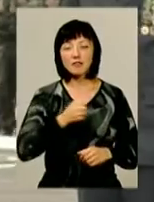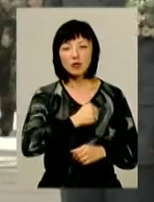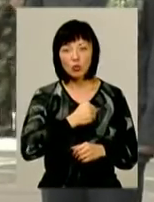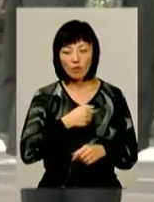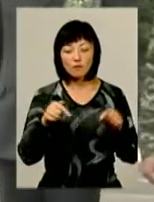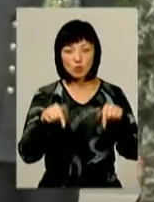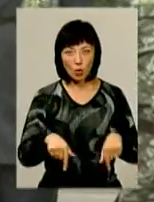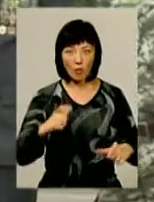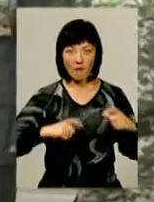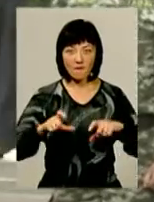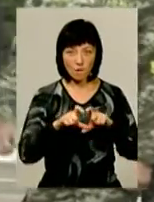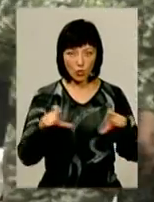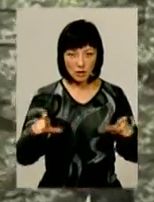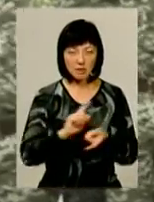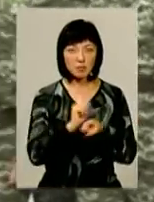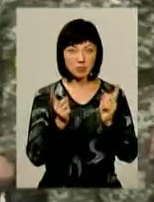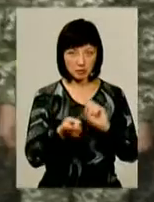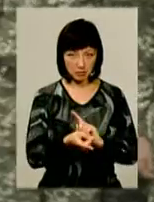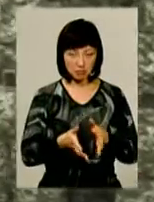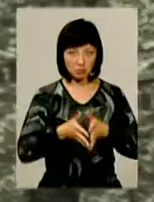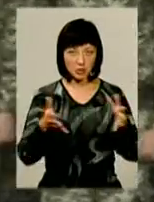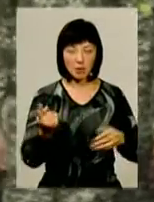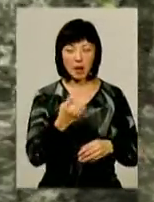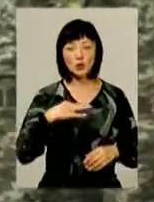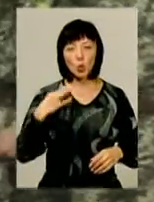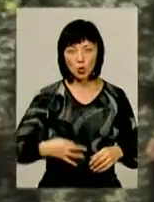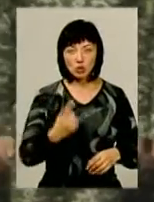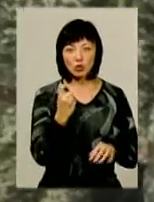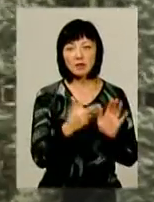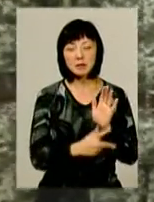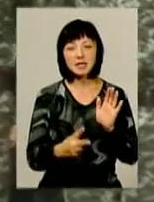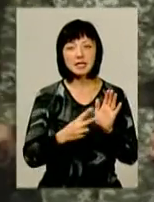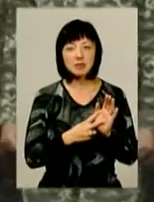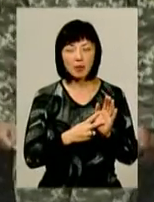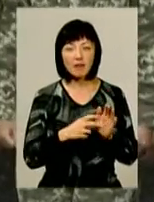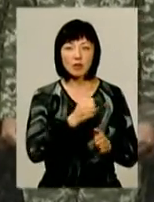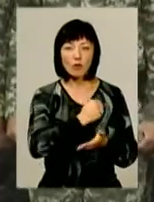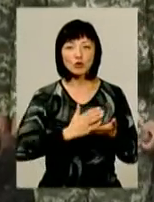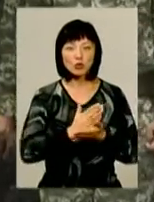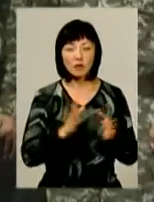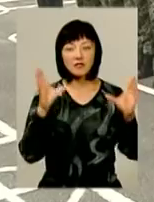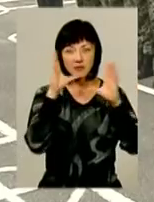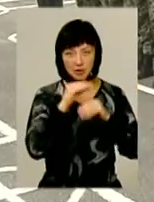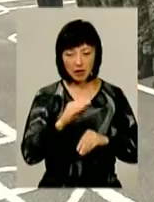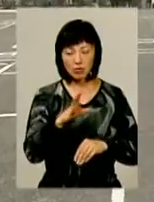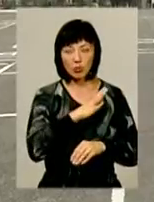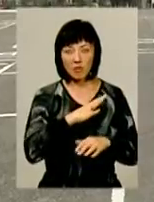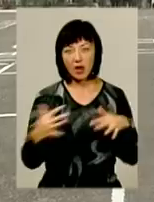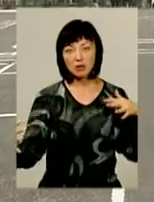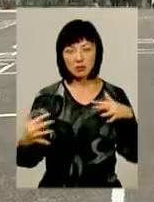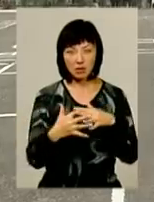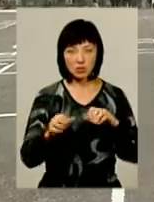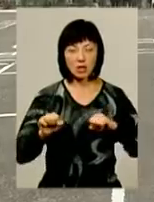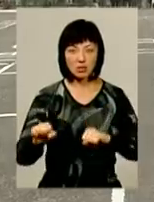саме у цьому вузі цьогоріч стало більше. Серед першокурсників – і 187 військовослужбовці, які вже встигли зі зброєю в руках